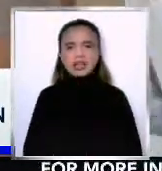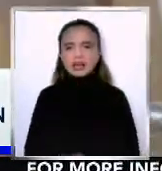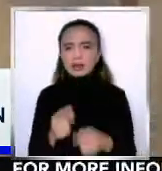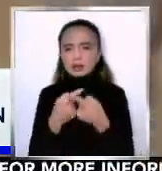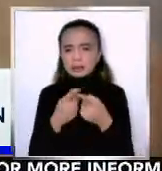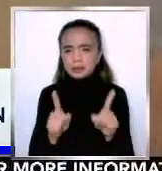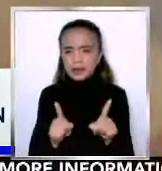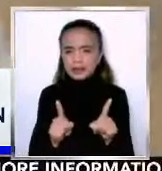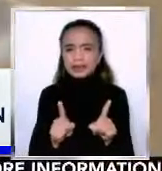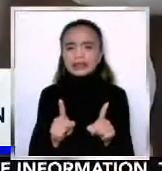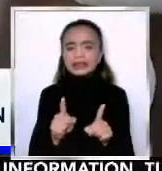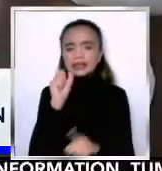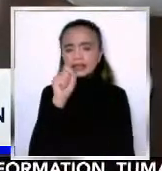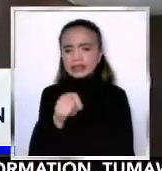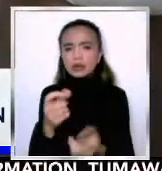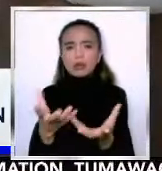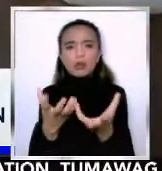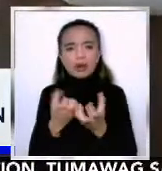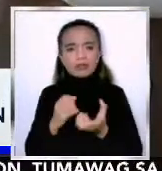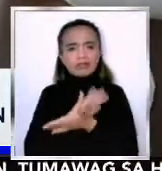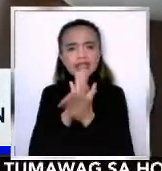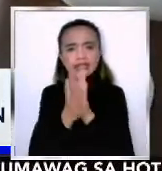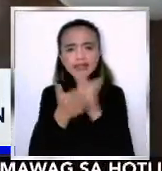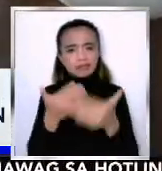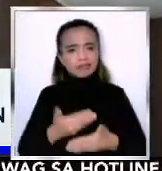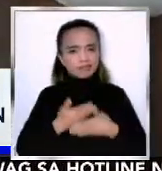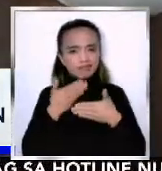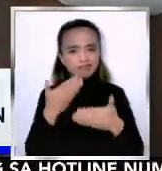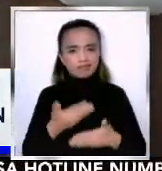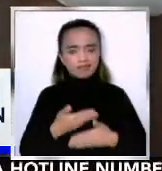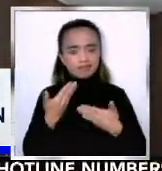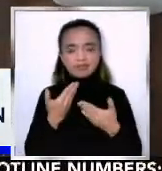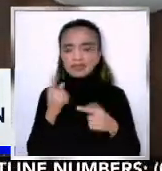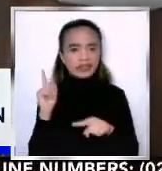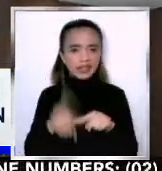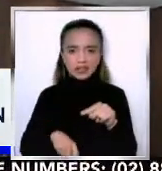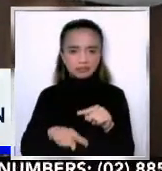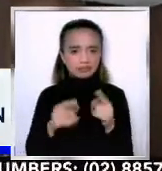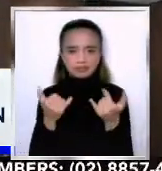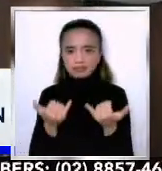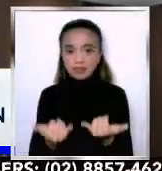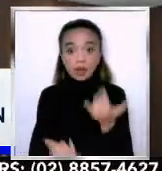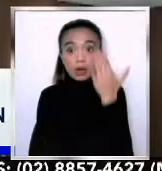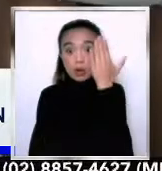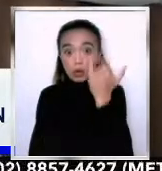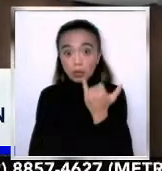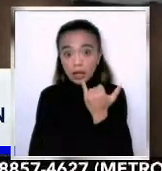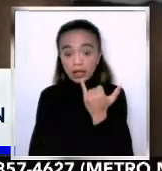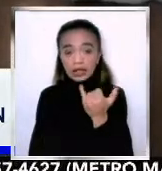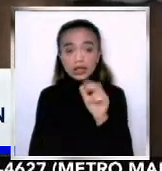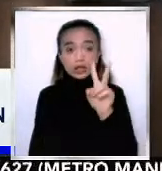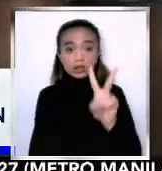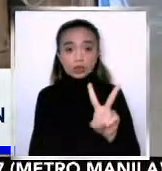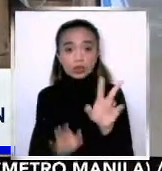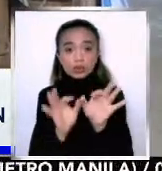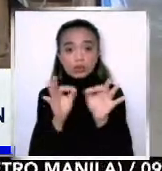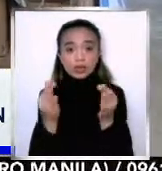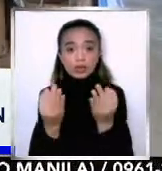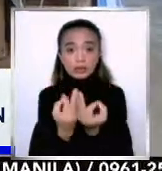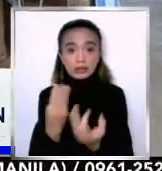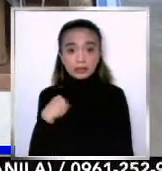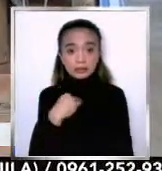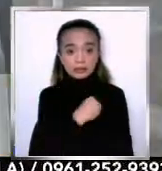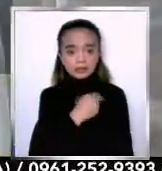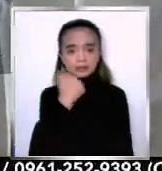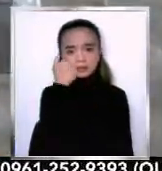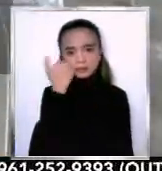raw maging masaya. Hindi niya magawa sa ngayon dahil dalawang mahal sa buhay ang nalagas.